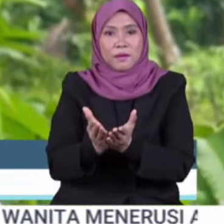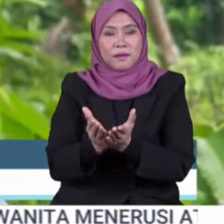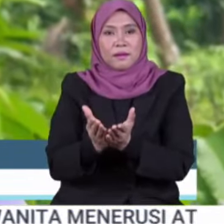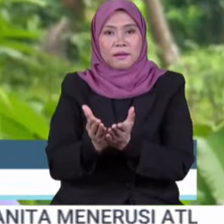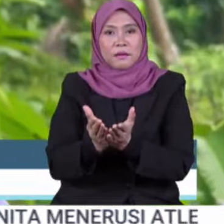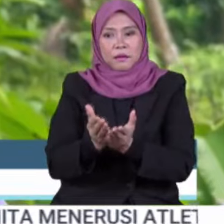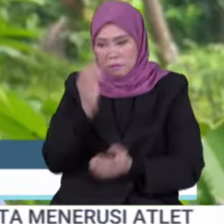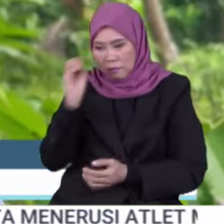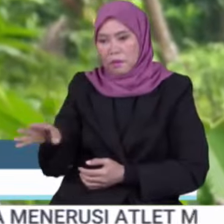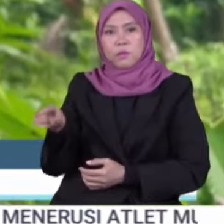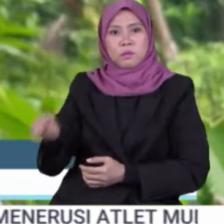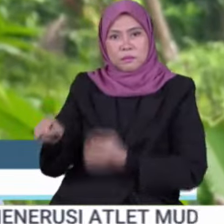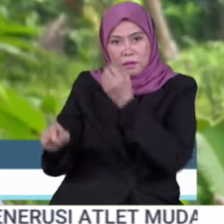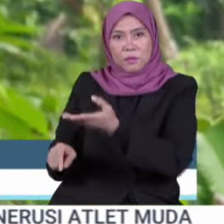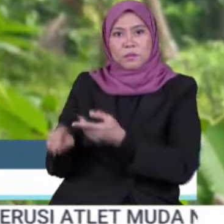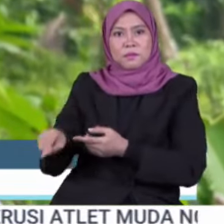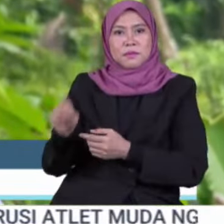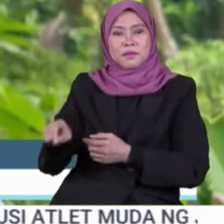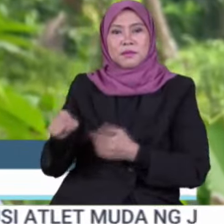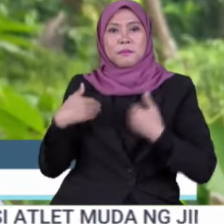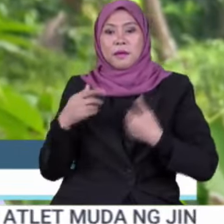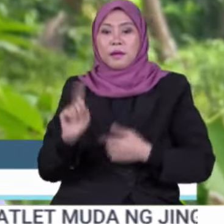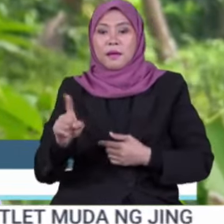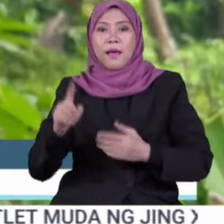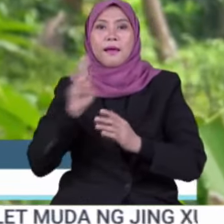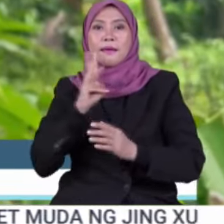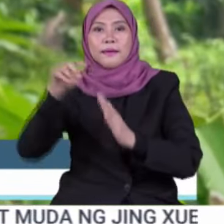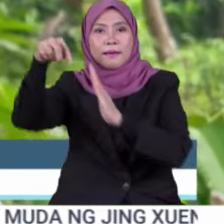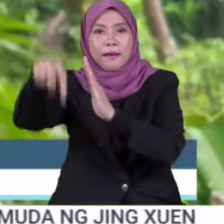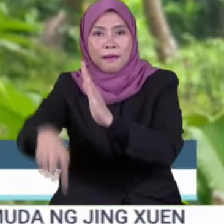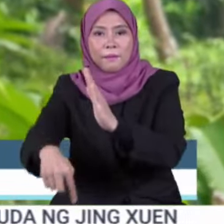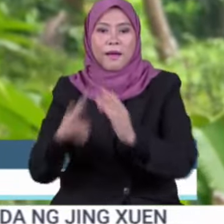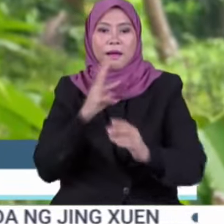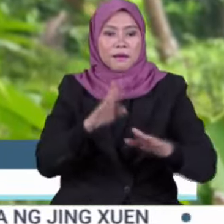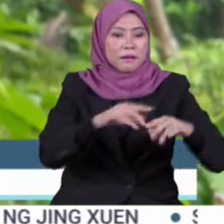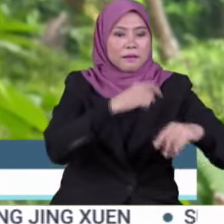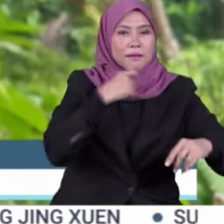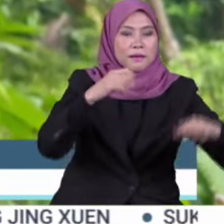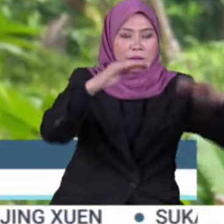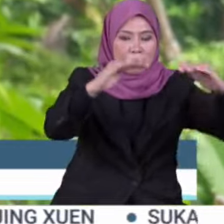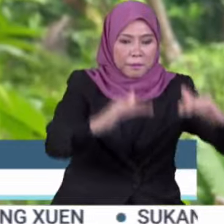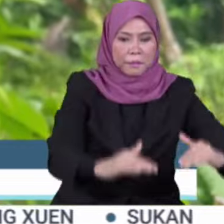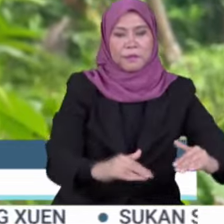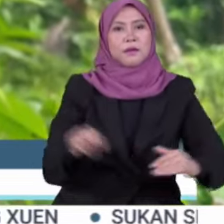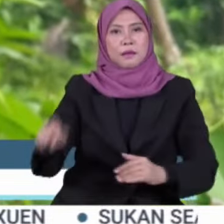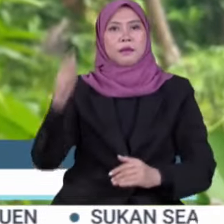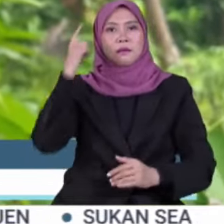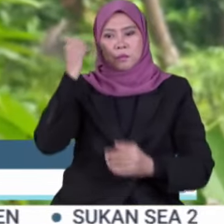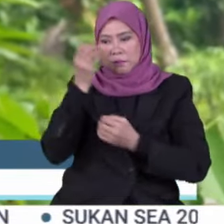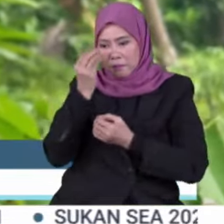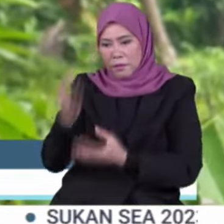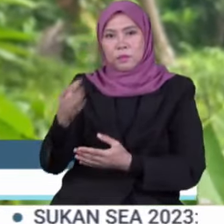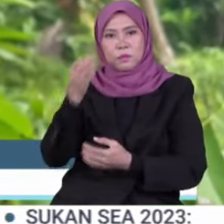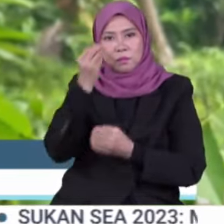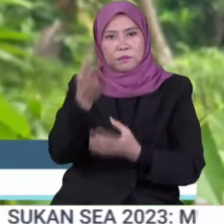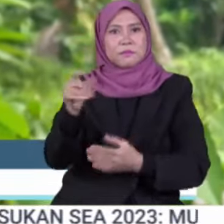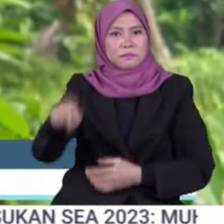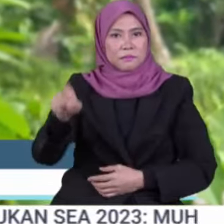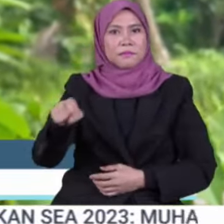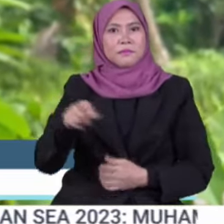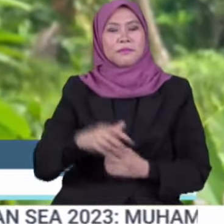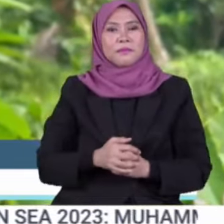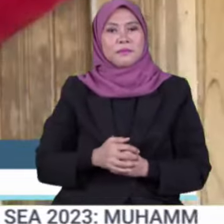kita kena rojak lah dia. Mana situ air dalam, sinai toho, tengok arus dia. Okay? Kalau macam-macam air berombok gitu